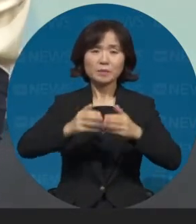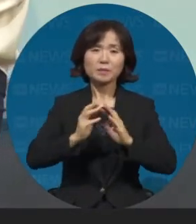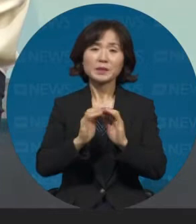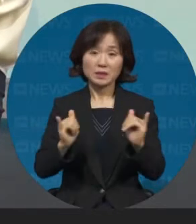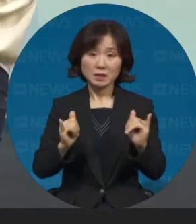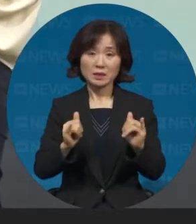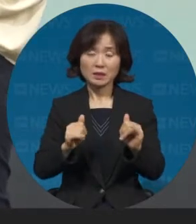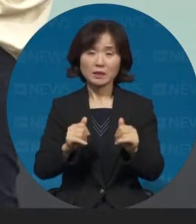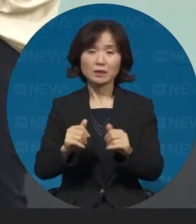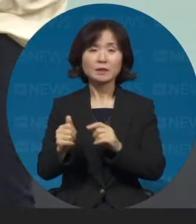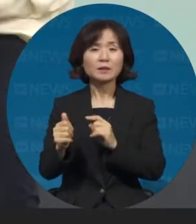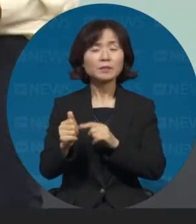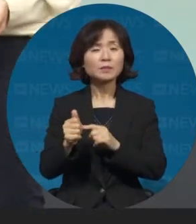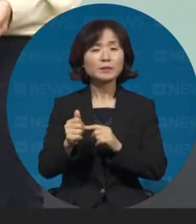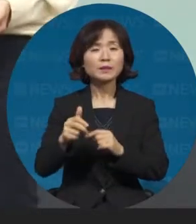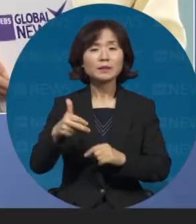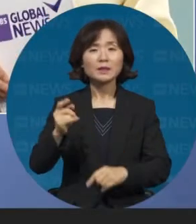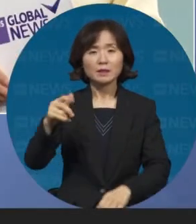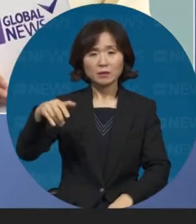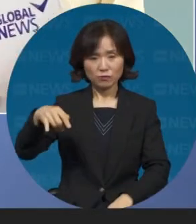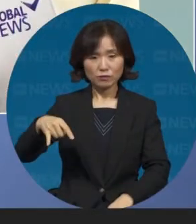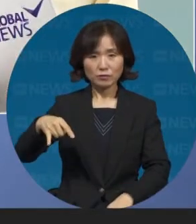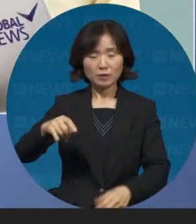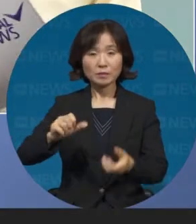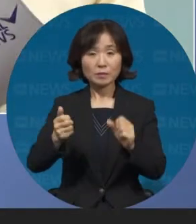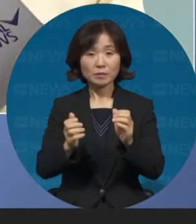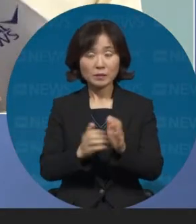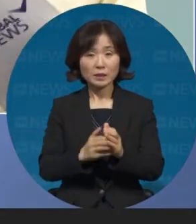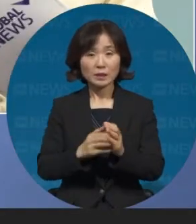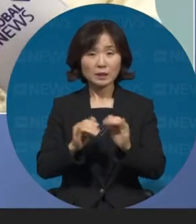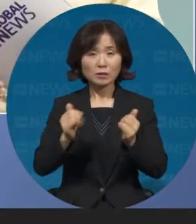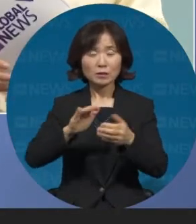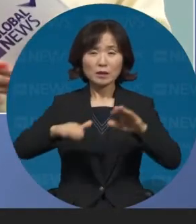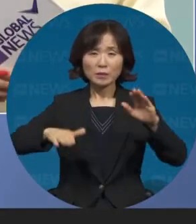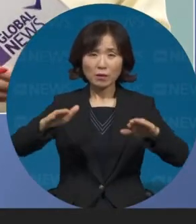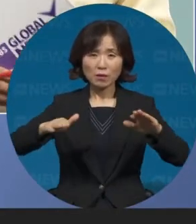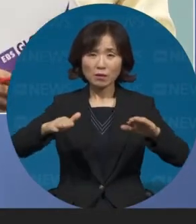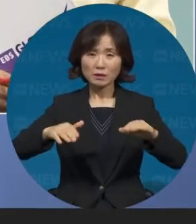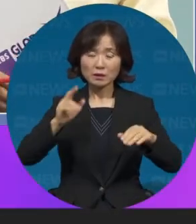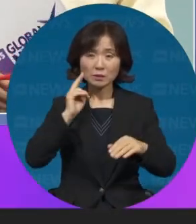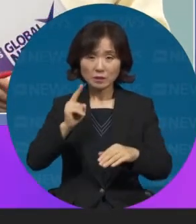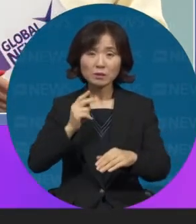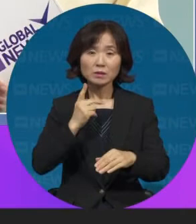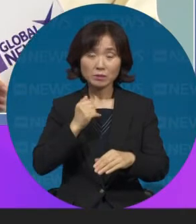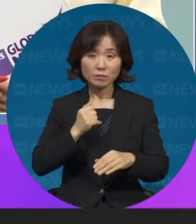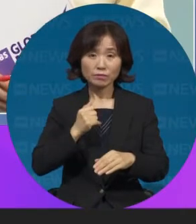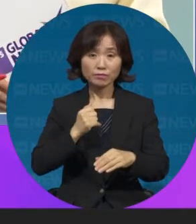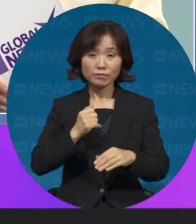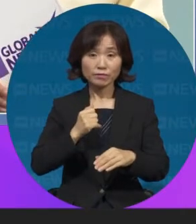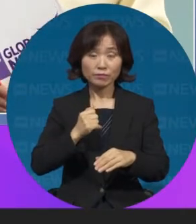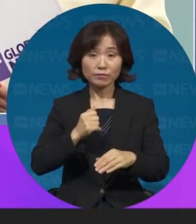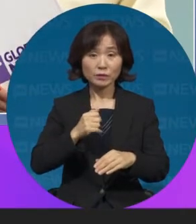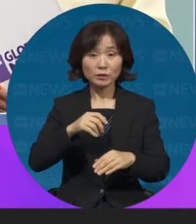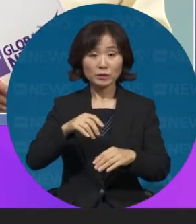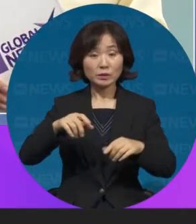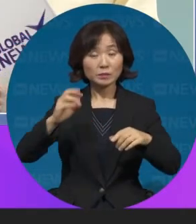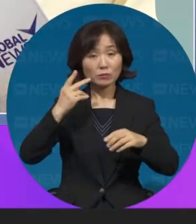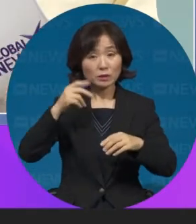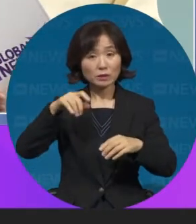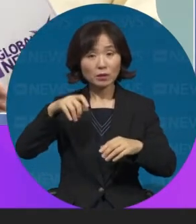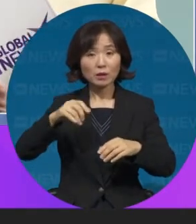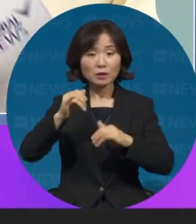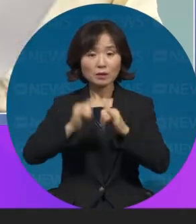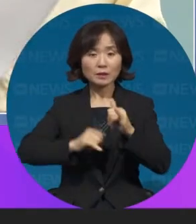우리 곁을 떠났습니다. 이 인종주의가 만연한 미국 역사계에서 이 진정한 역사 의식을 심기 위해 노력한 게리비